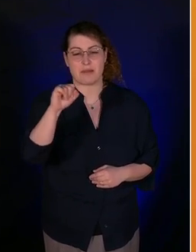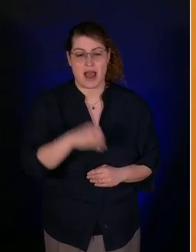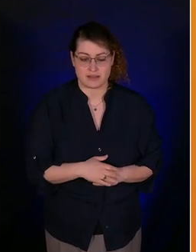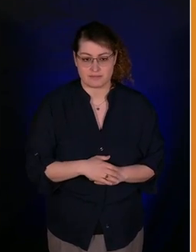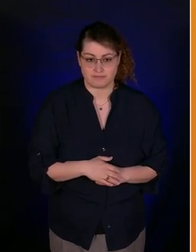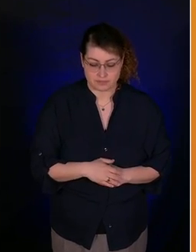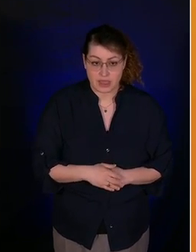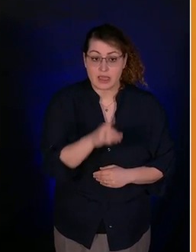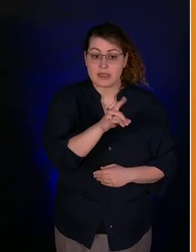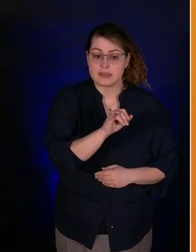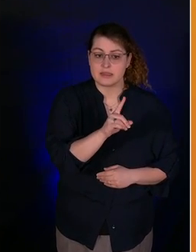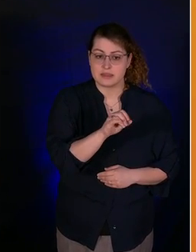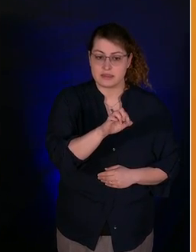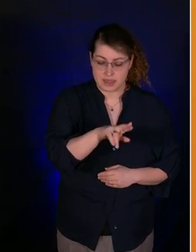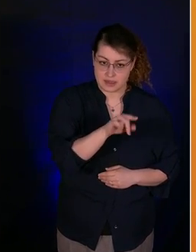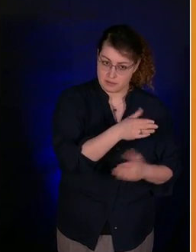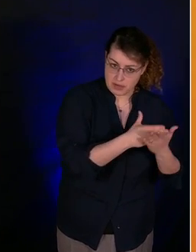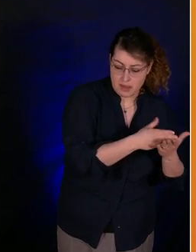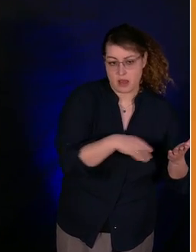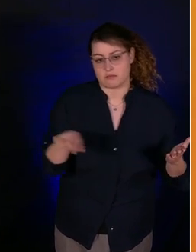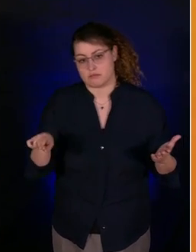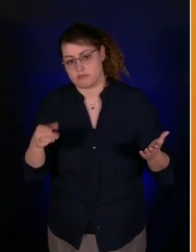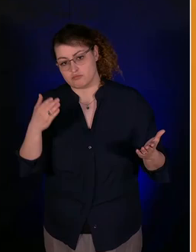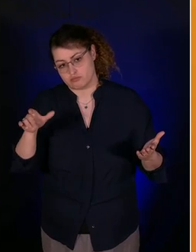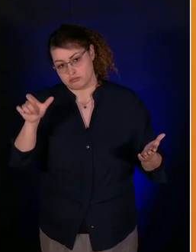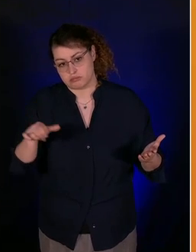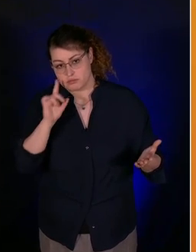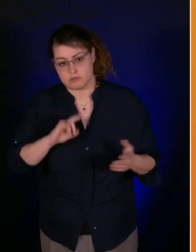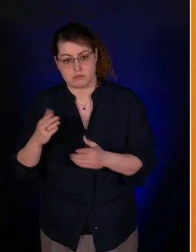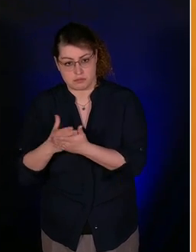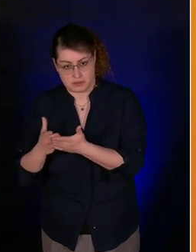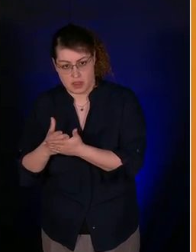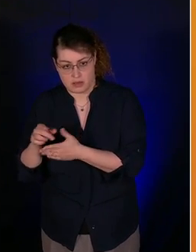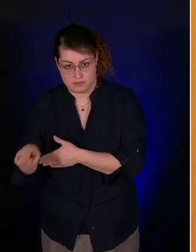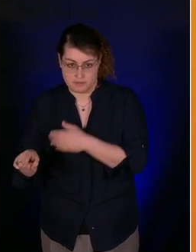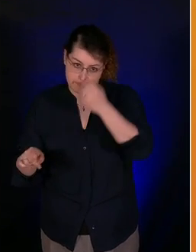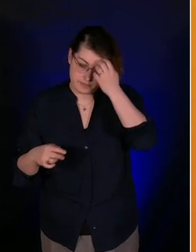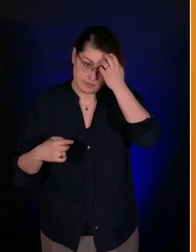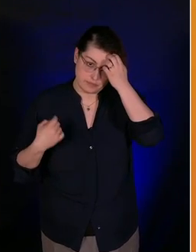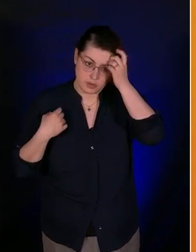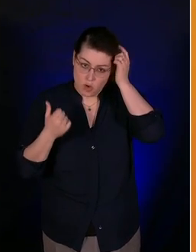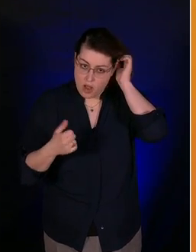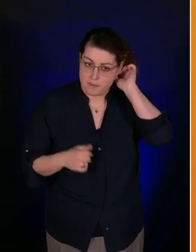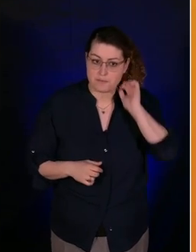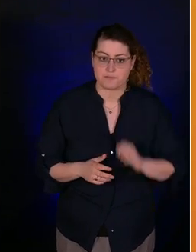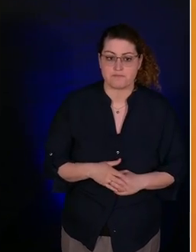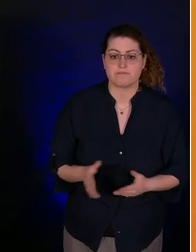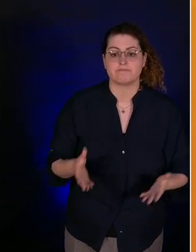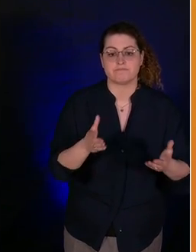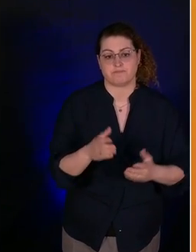micro 2 et la parole à Fanny Croijoux de la Fédération officielle de marine marchande au micro 1. Bonjour,